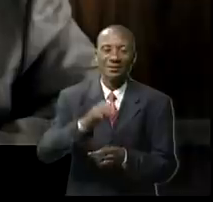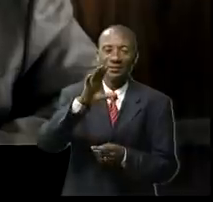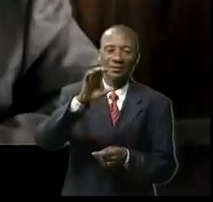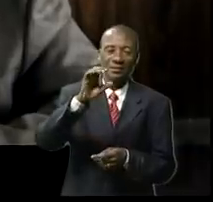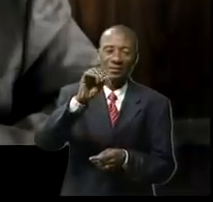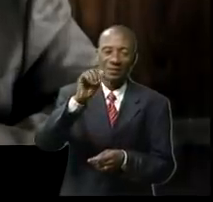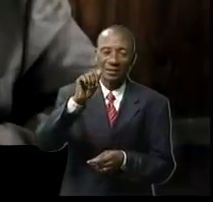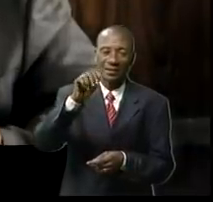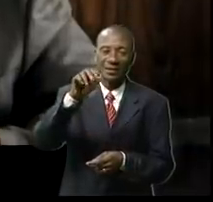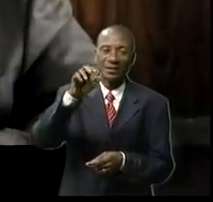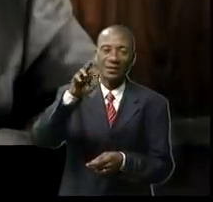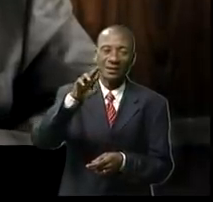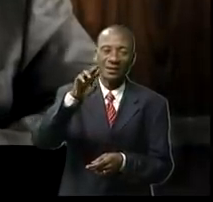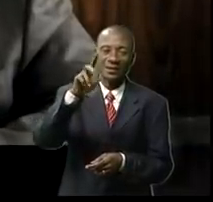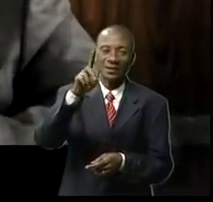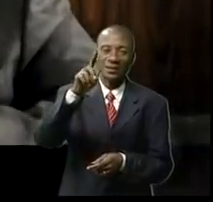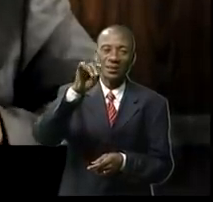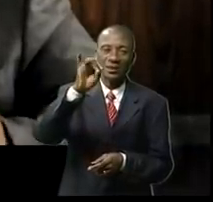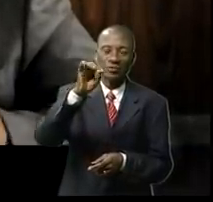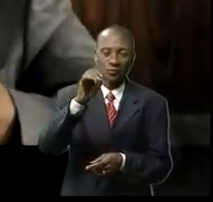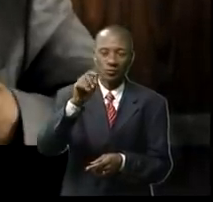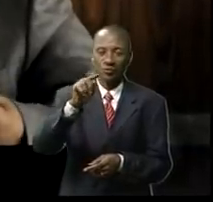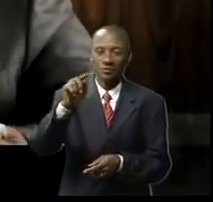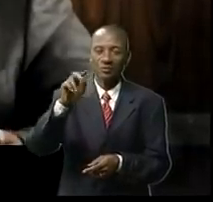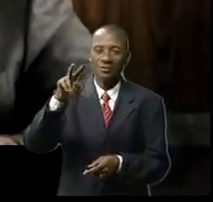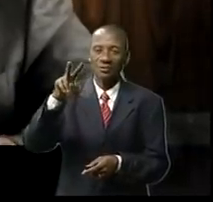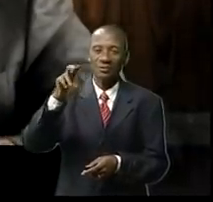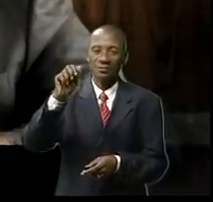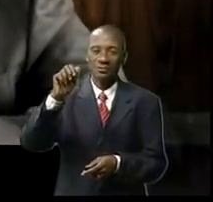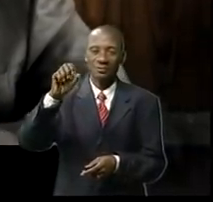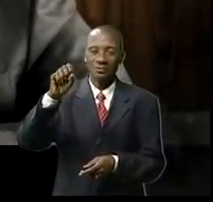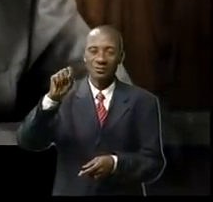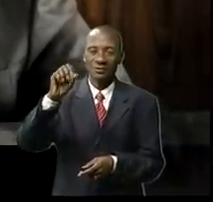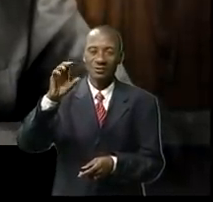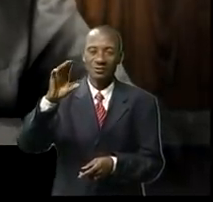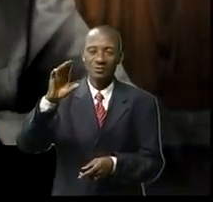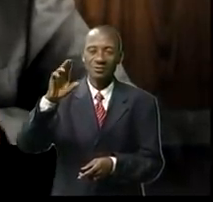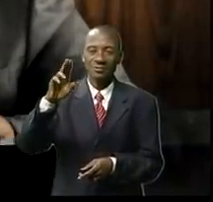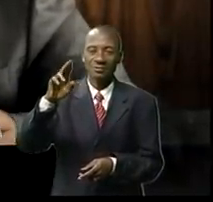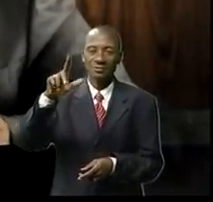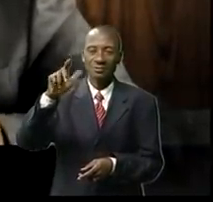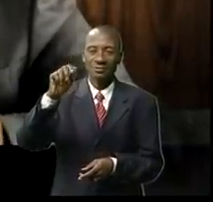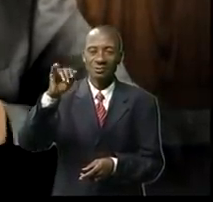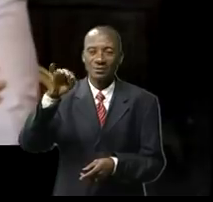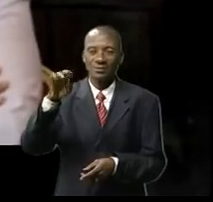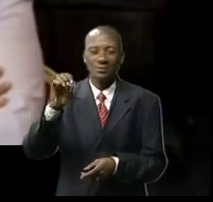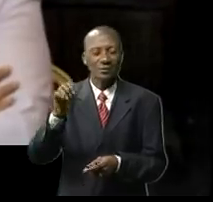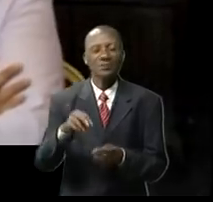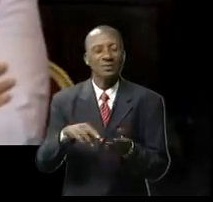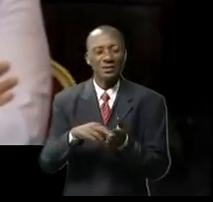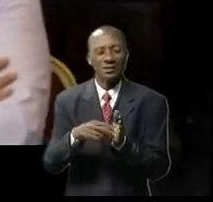montrer qu'il existe au ministère de la Santé une structure chargée de la lutte contre les maladies, dont les